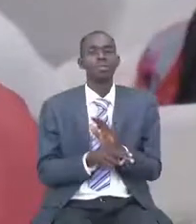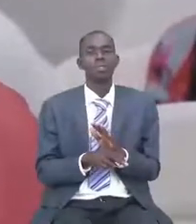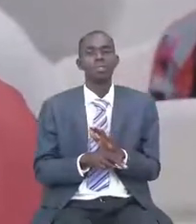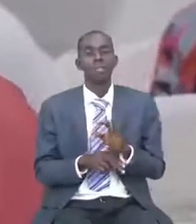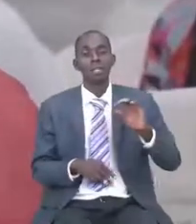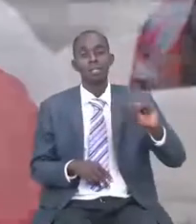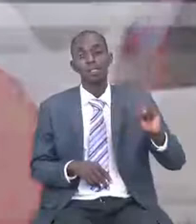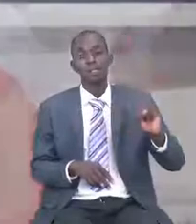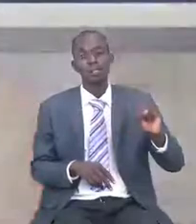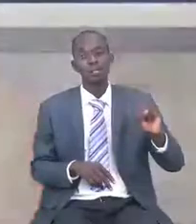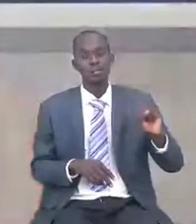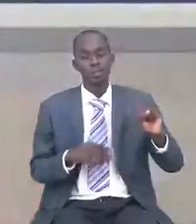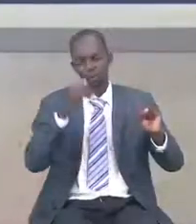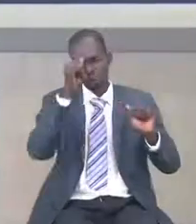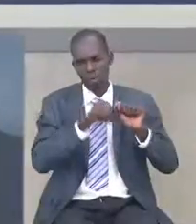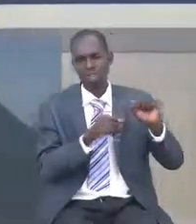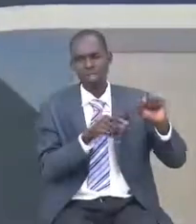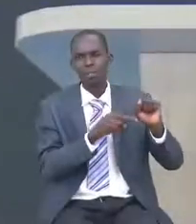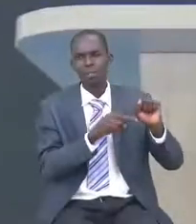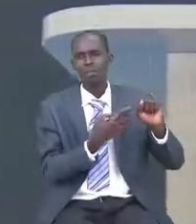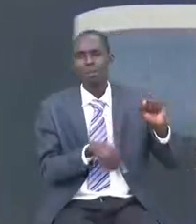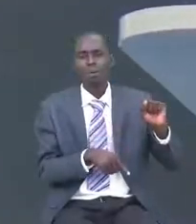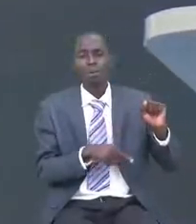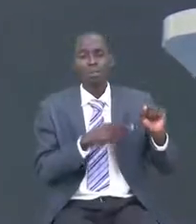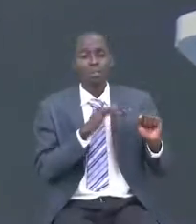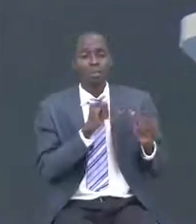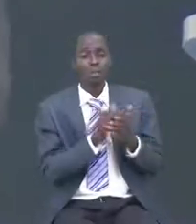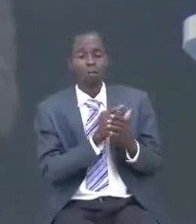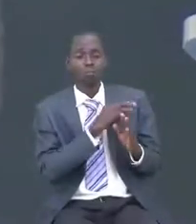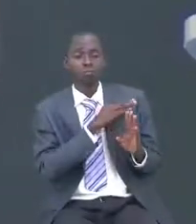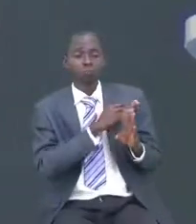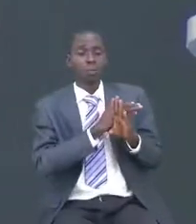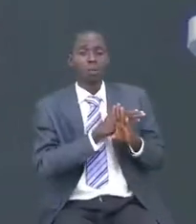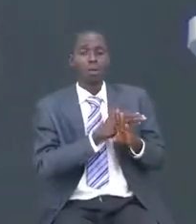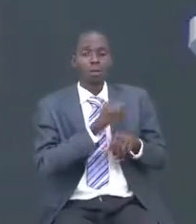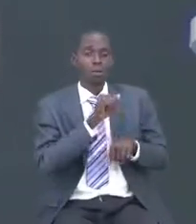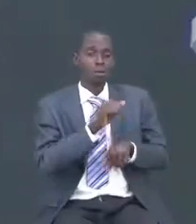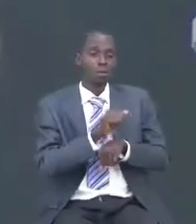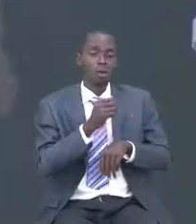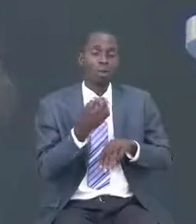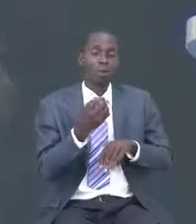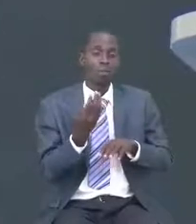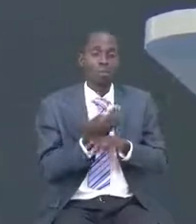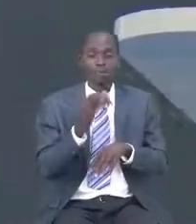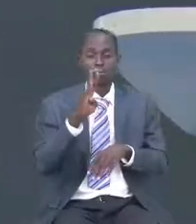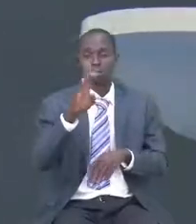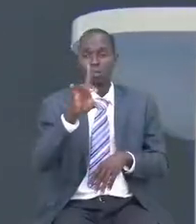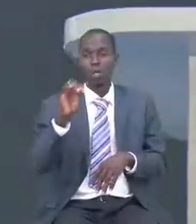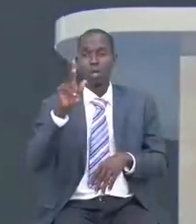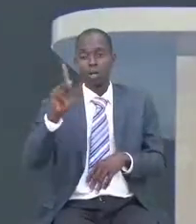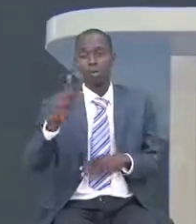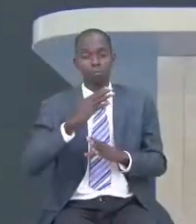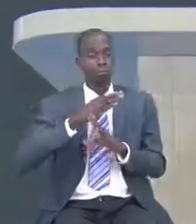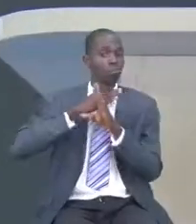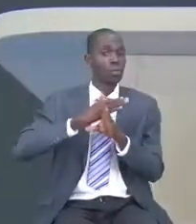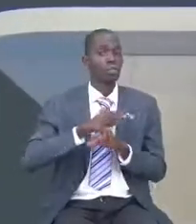Ensuite, c'est les pierres d'achoppement. La pierre d'achoppement ou les pierres d'achoppement qu'ils ont placées devant lui, c'était comme un